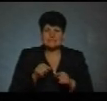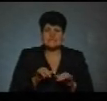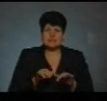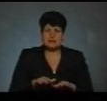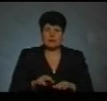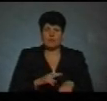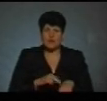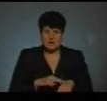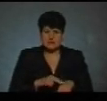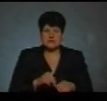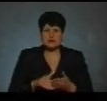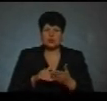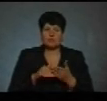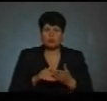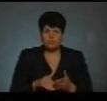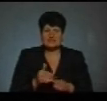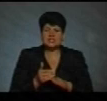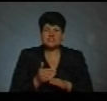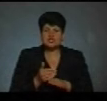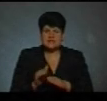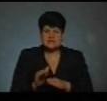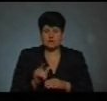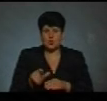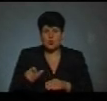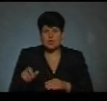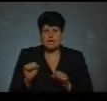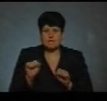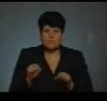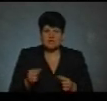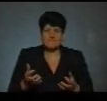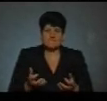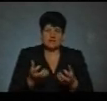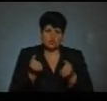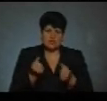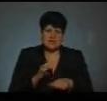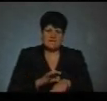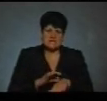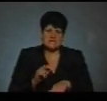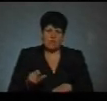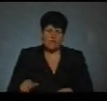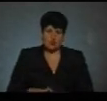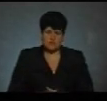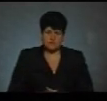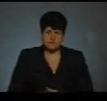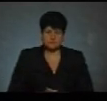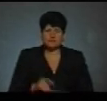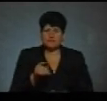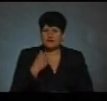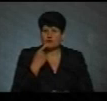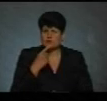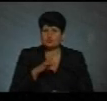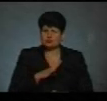поліції допомогли частину людей, можливо, і врятувати від захворювання. Пане Олександре, ви говорили, що